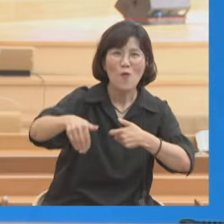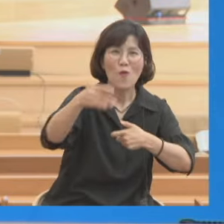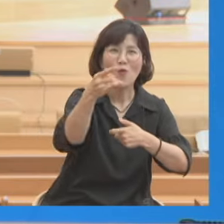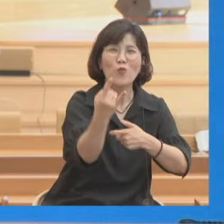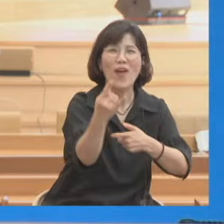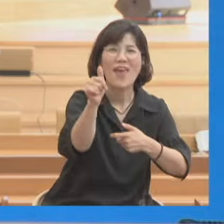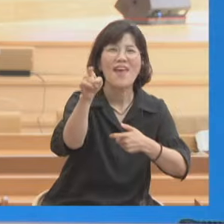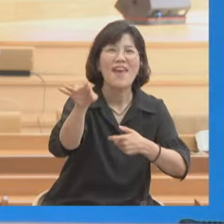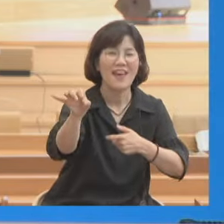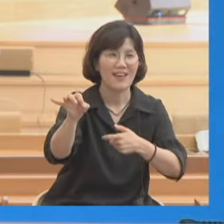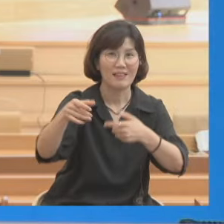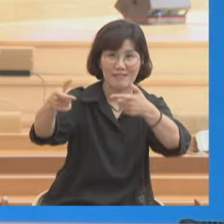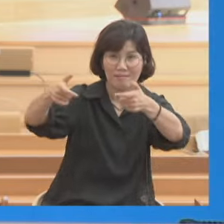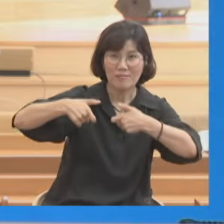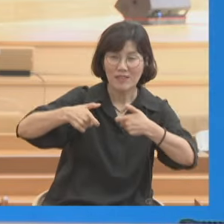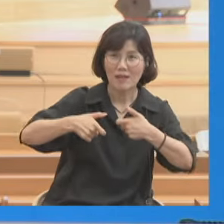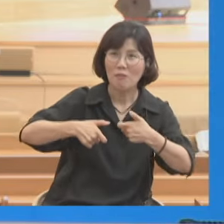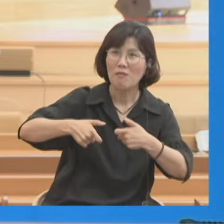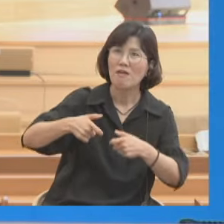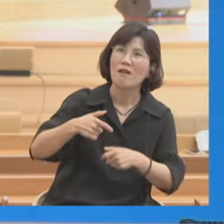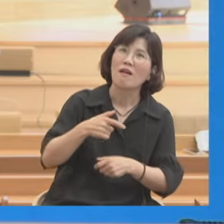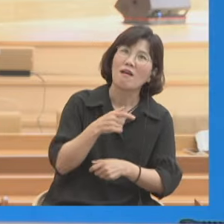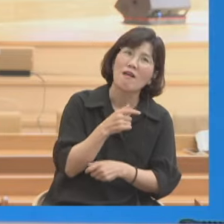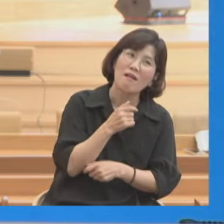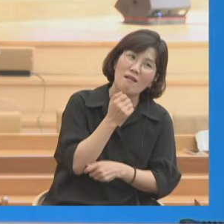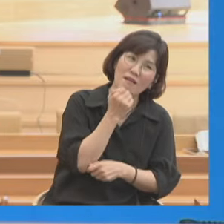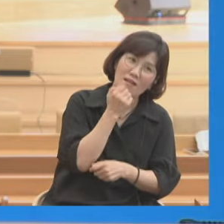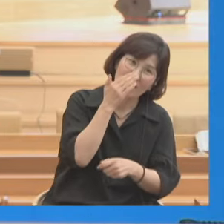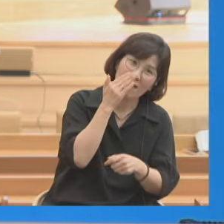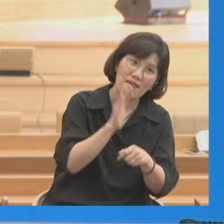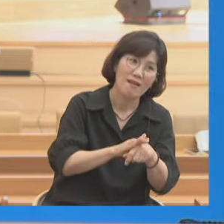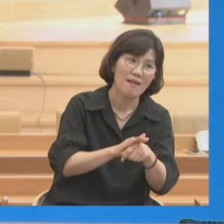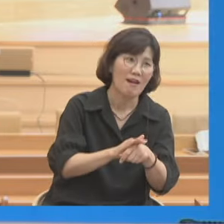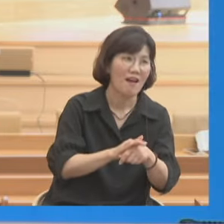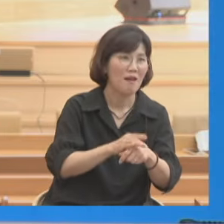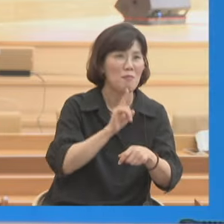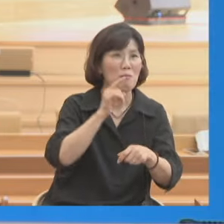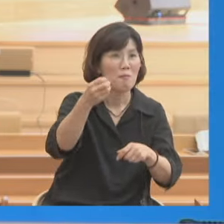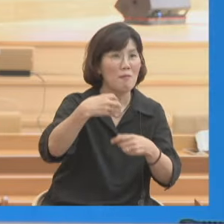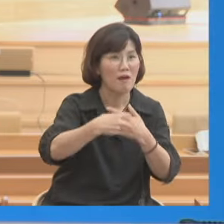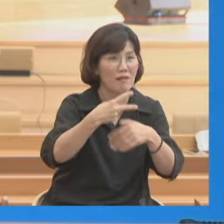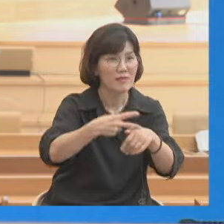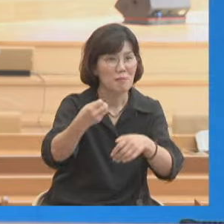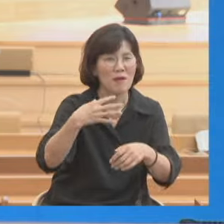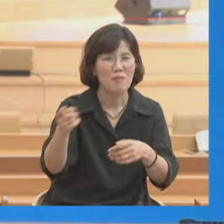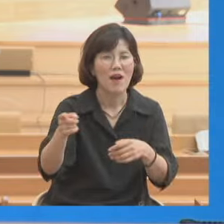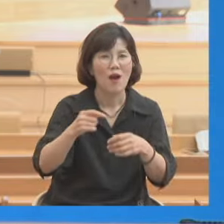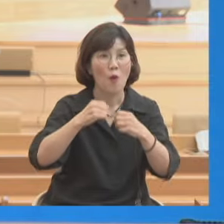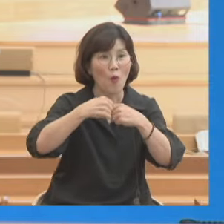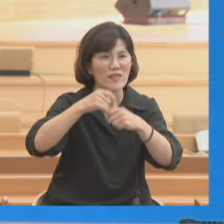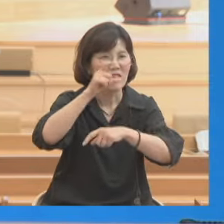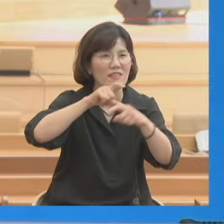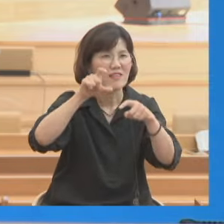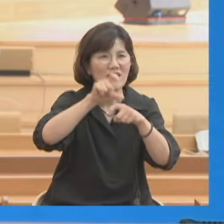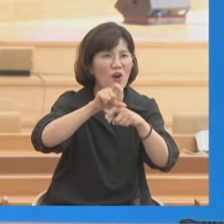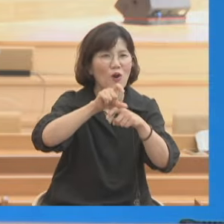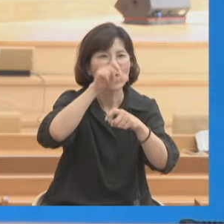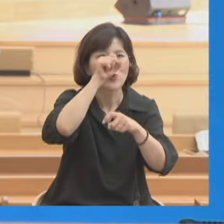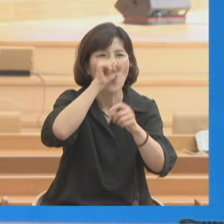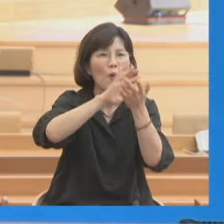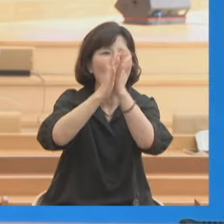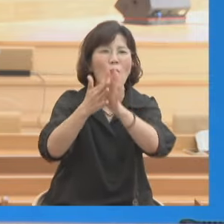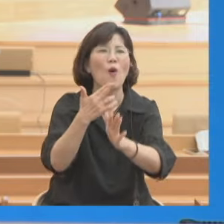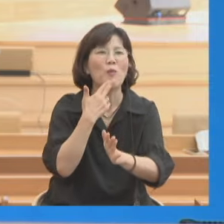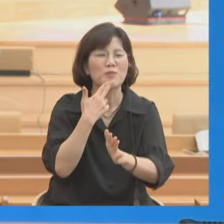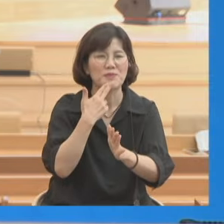글자에, 우와. 근데 의사가 하는 말이 뭐냐면, 관절은 더 이상 좋아지는 법이 없대. 이제 이걸 멈추는